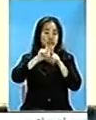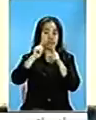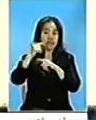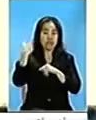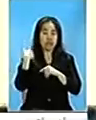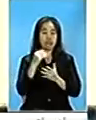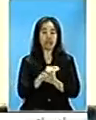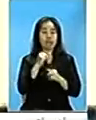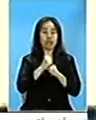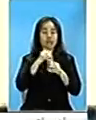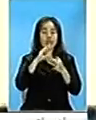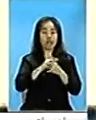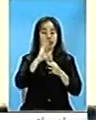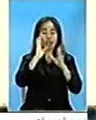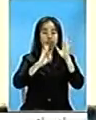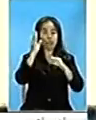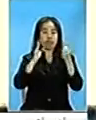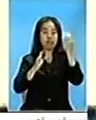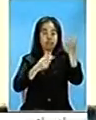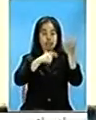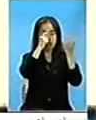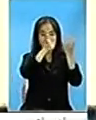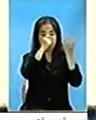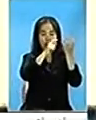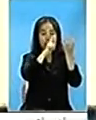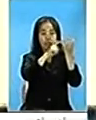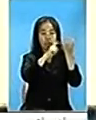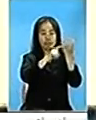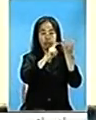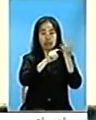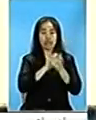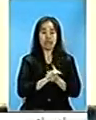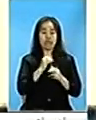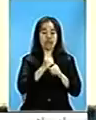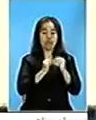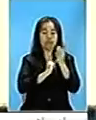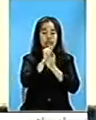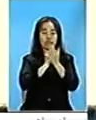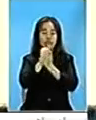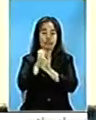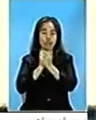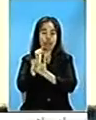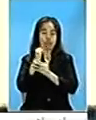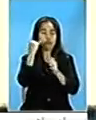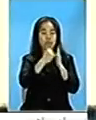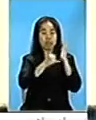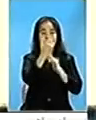ๆก็ใช้ลัทธิเสียงข้างมากเบ็ดเสร็จเป็นเผด็จการสมบูรณาญาสิทธิราชสถาบันสภาพั